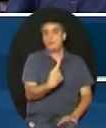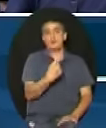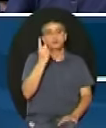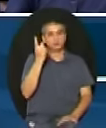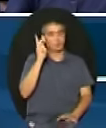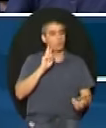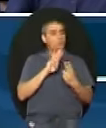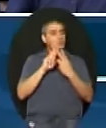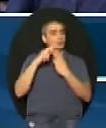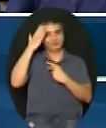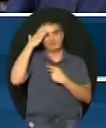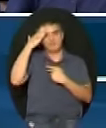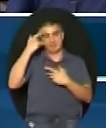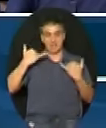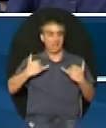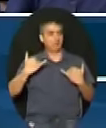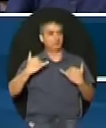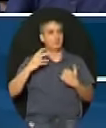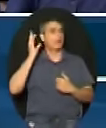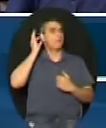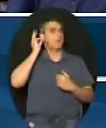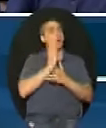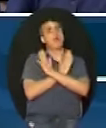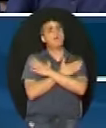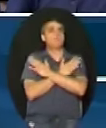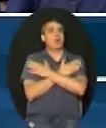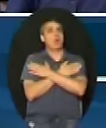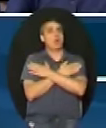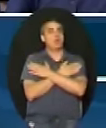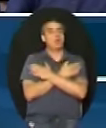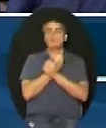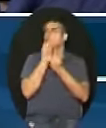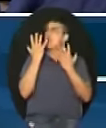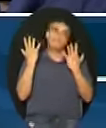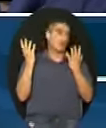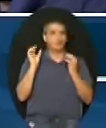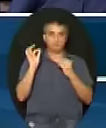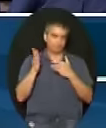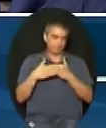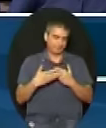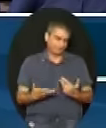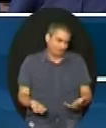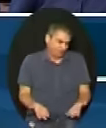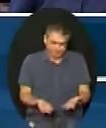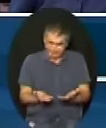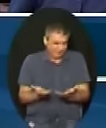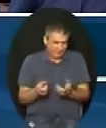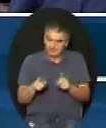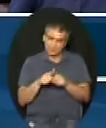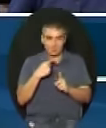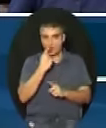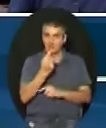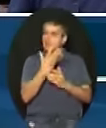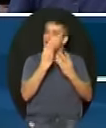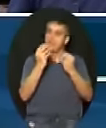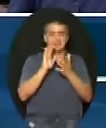שהוא פוגש ומכיר בימים אלה בחורה מרוקאית ומופלאה וכדומה, היי, מה זה? זה כמו לומר